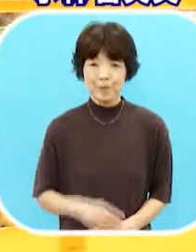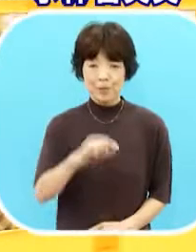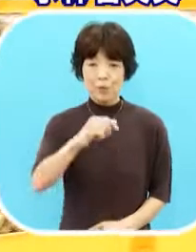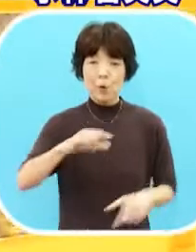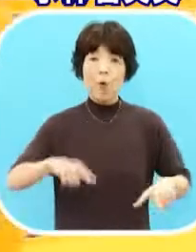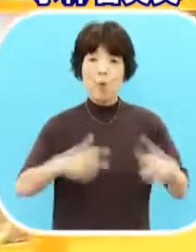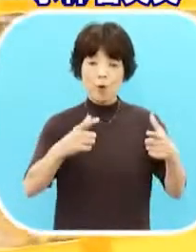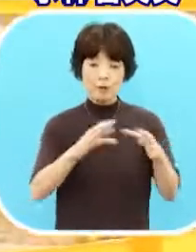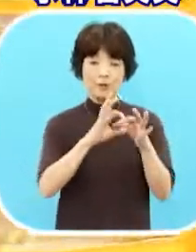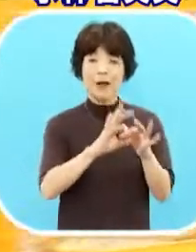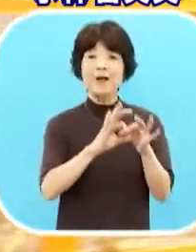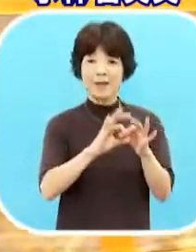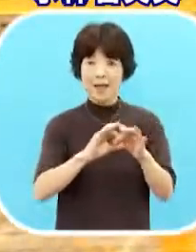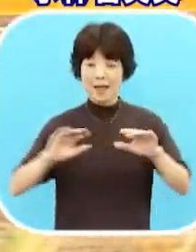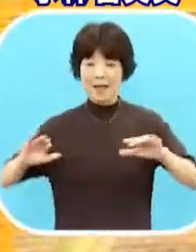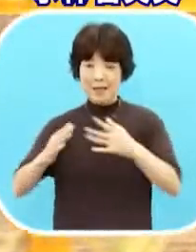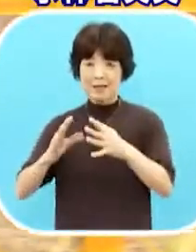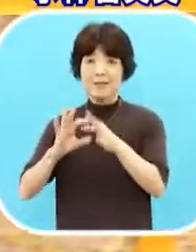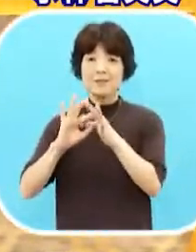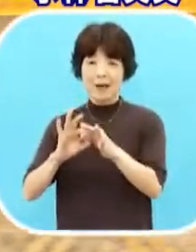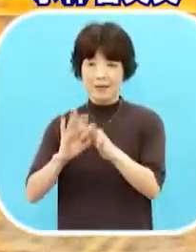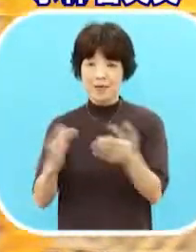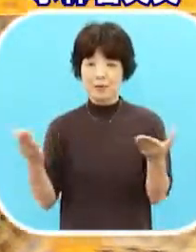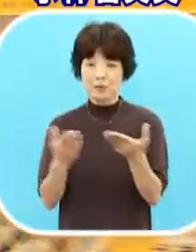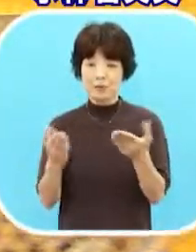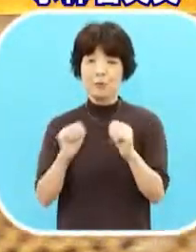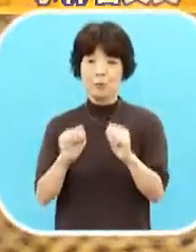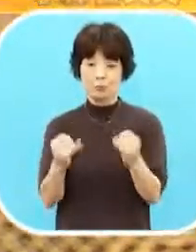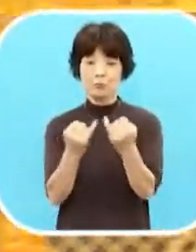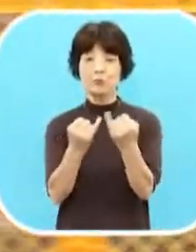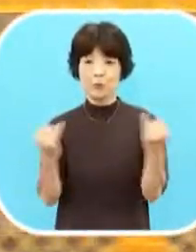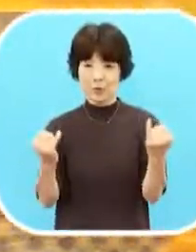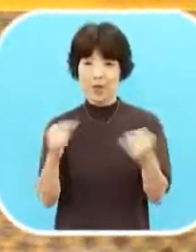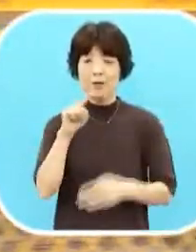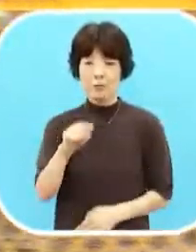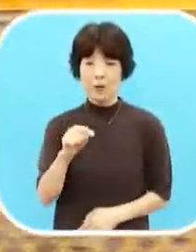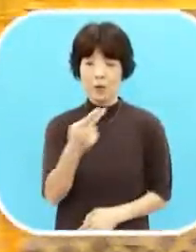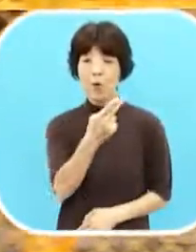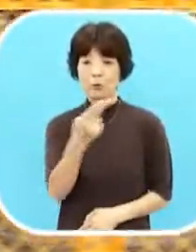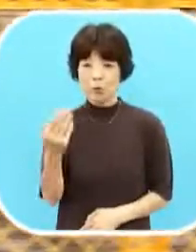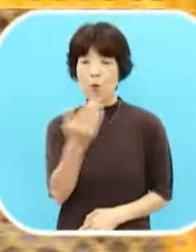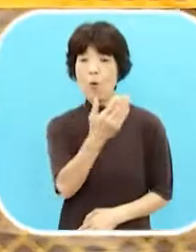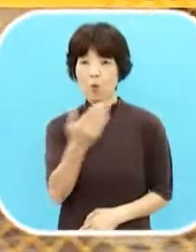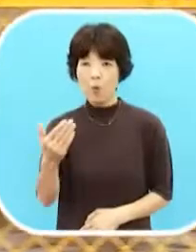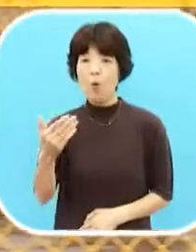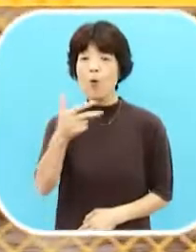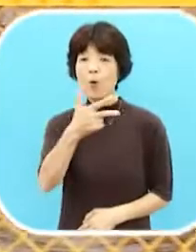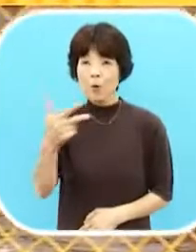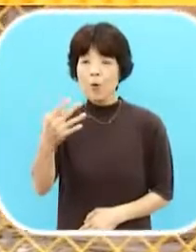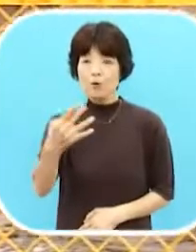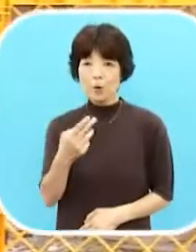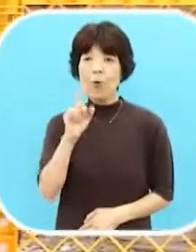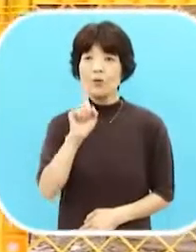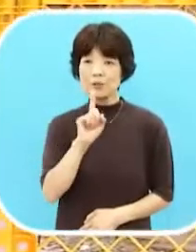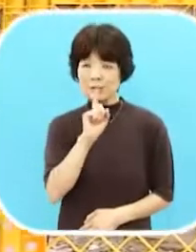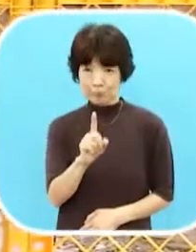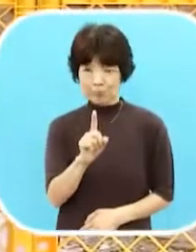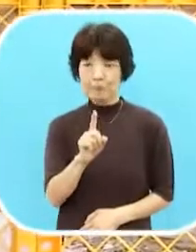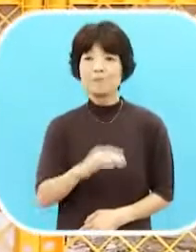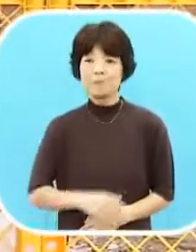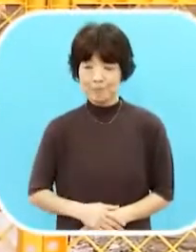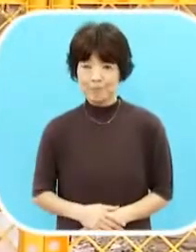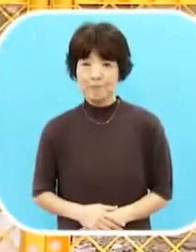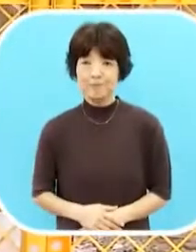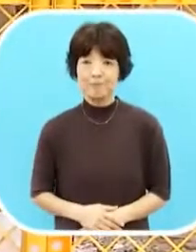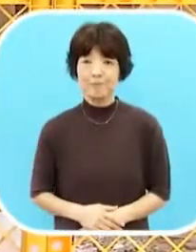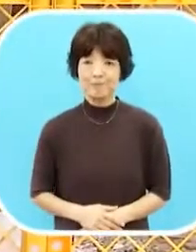土木系女子、通称土ボ女、主に建設工事など土木関係の仕事に携わる女性を表す